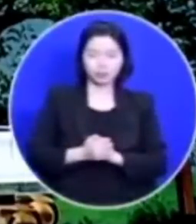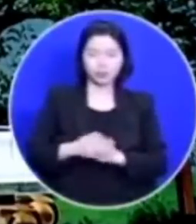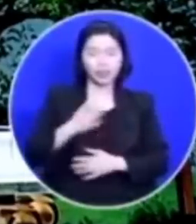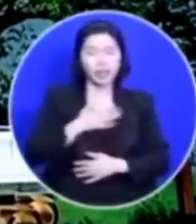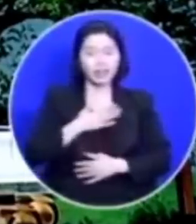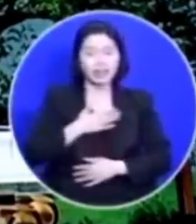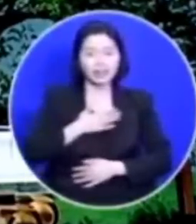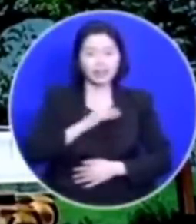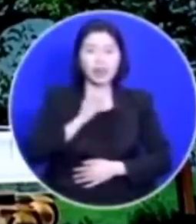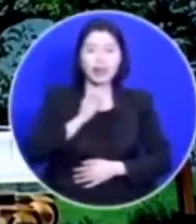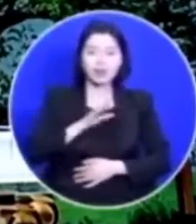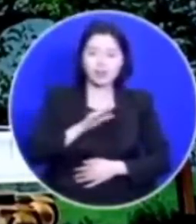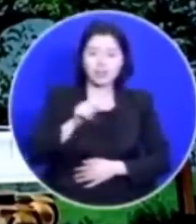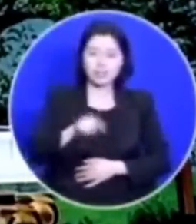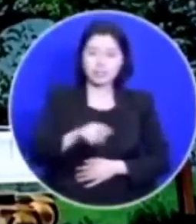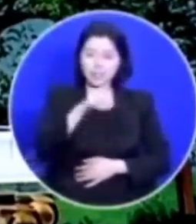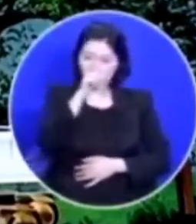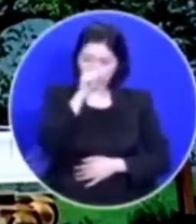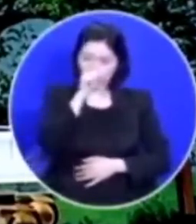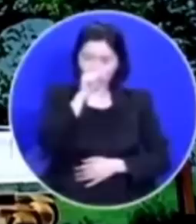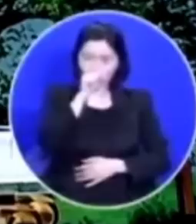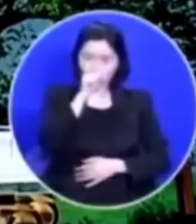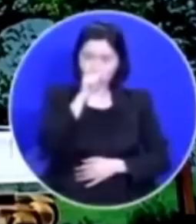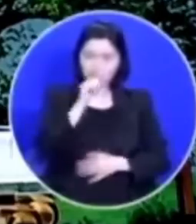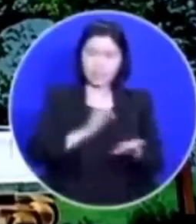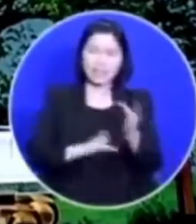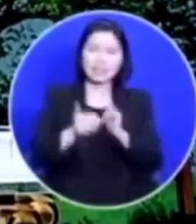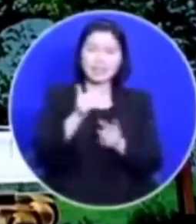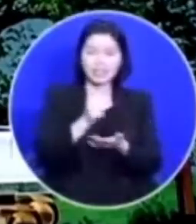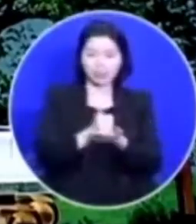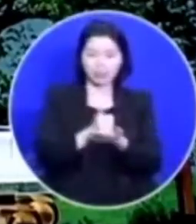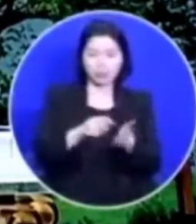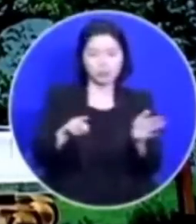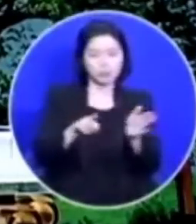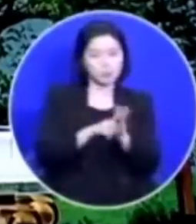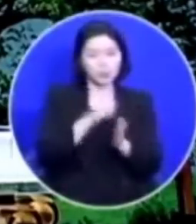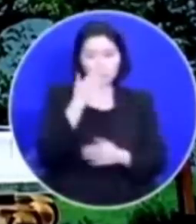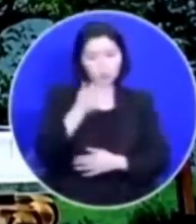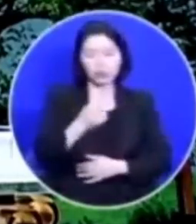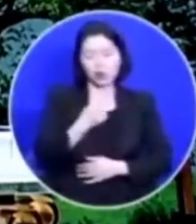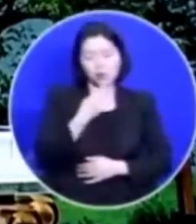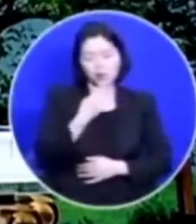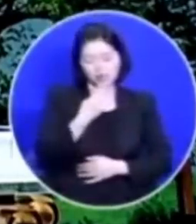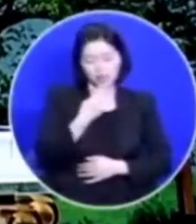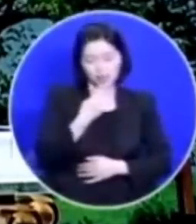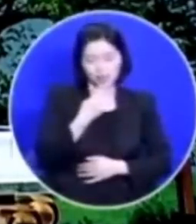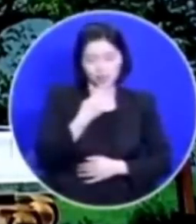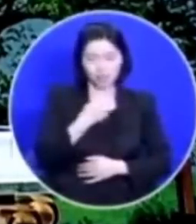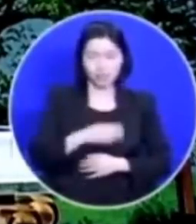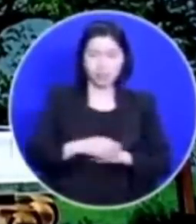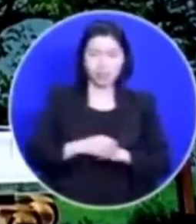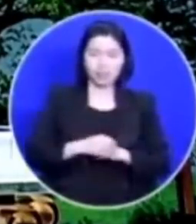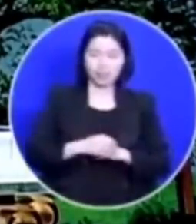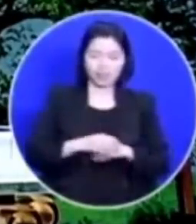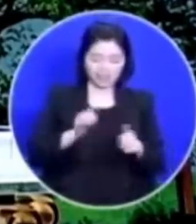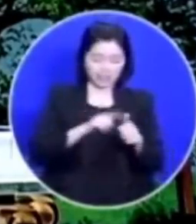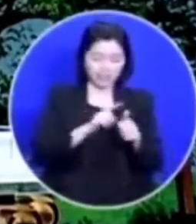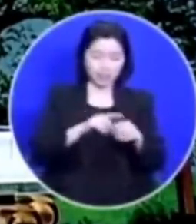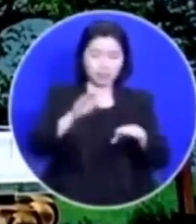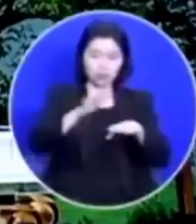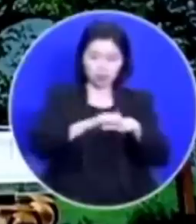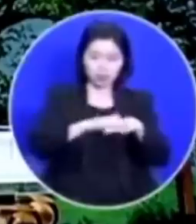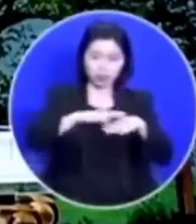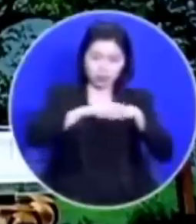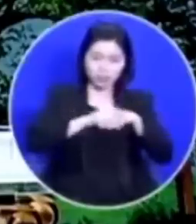나만 나만 이 좋은 예수님 믿을 수는 없잖아요 남편의 손붙잡고